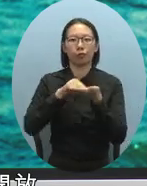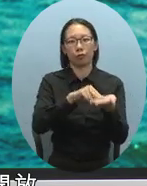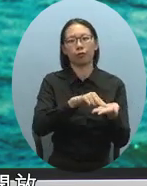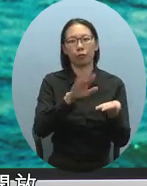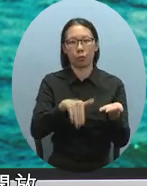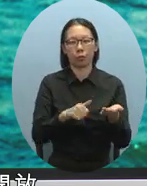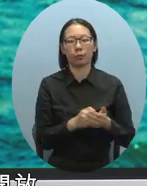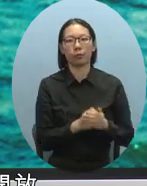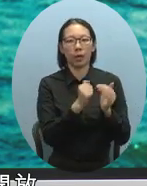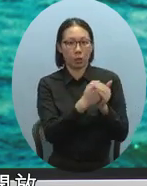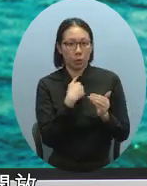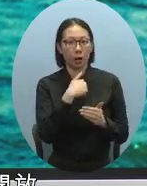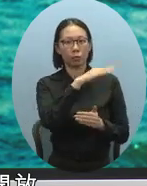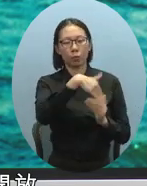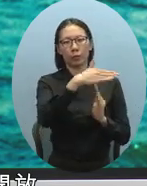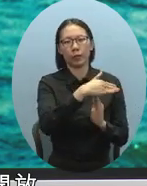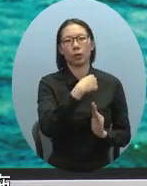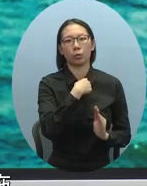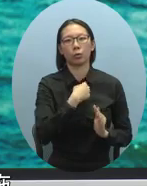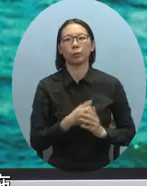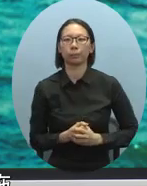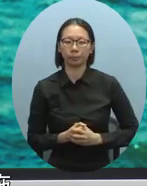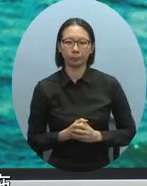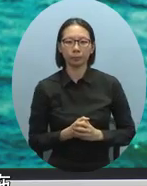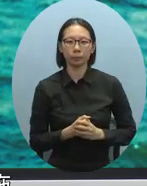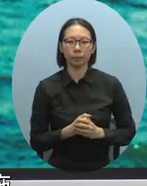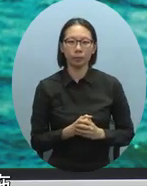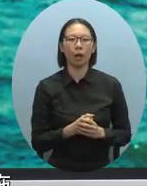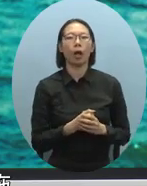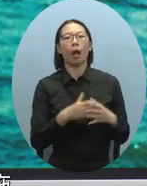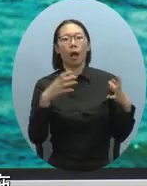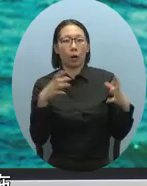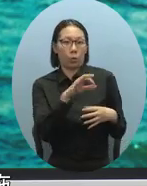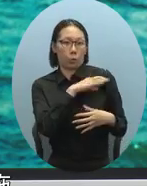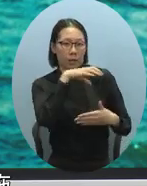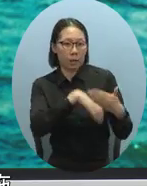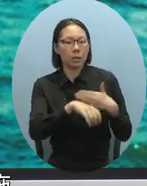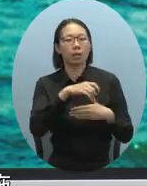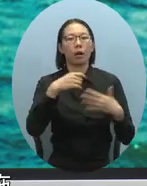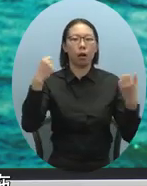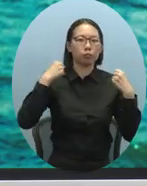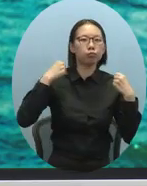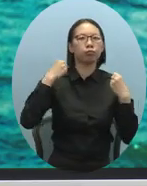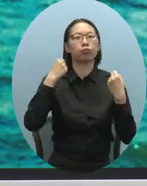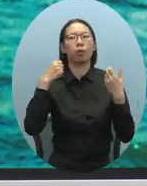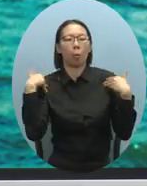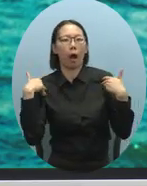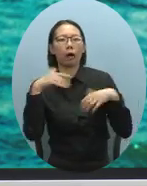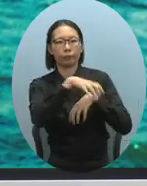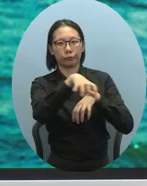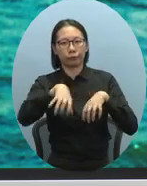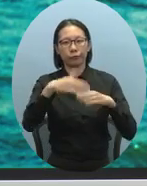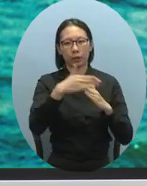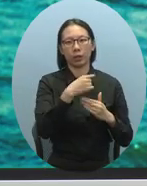去停止开放这些在会所里面的体育康乐设施。我在这里呼